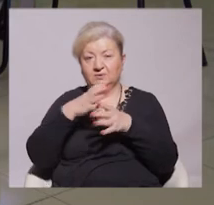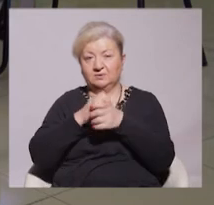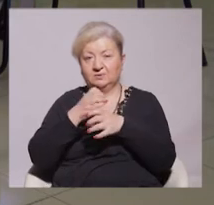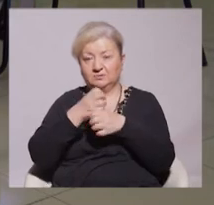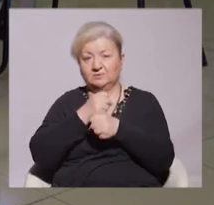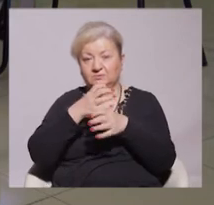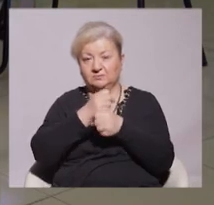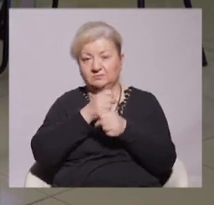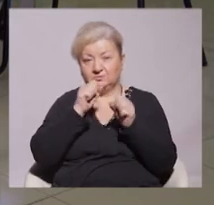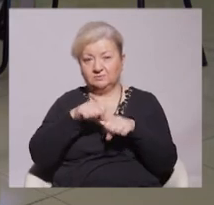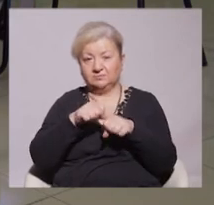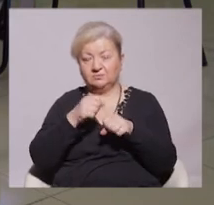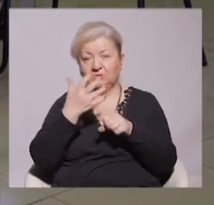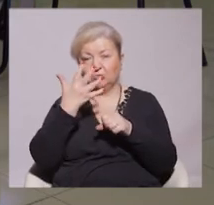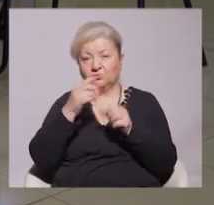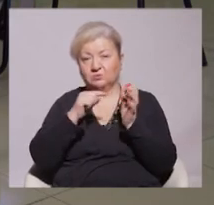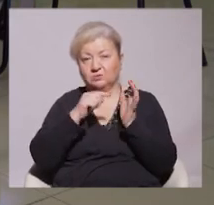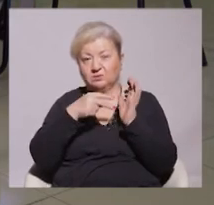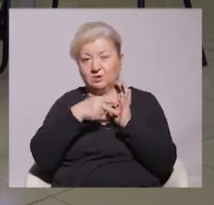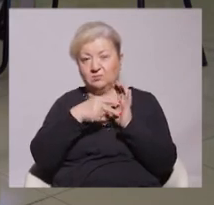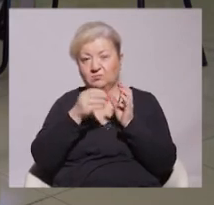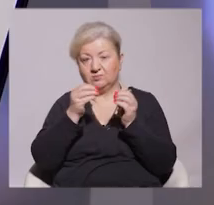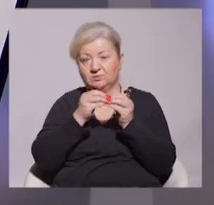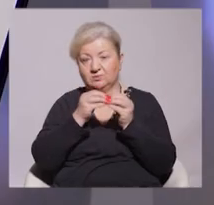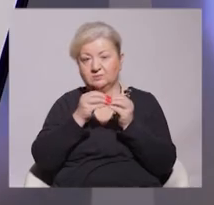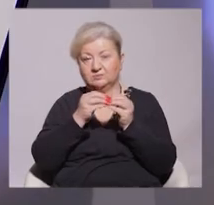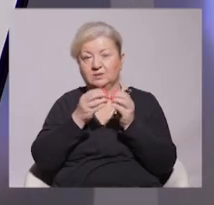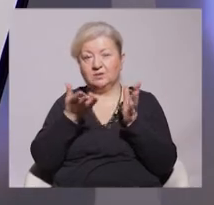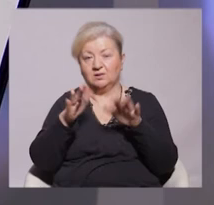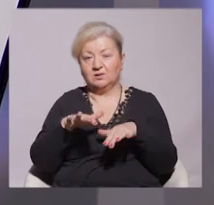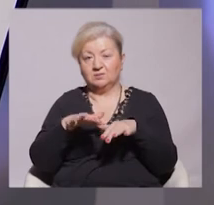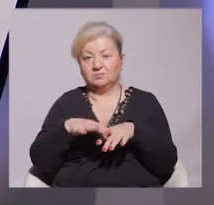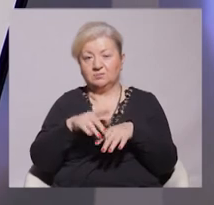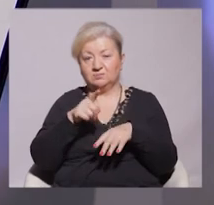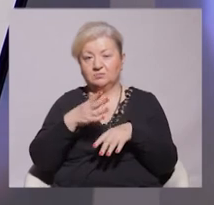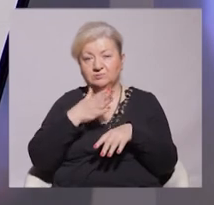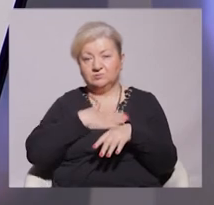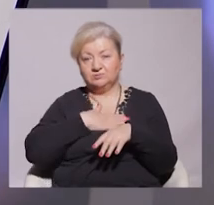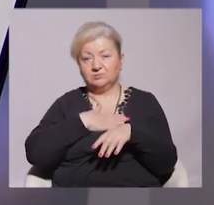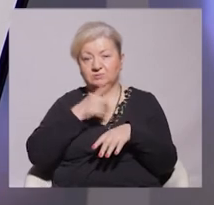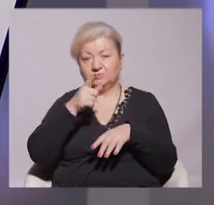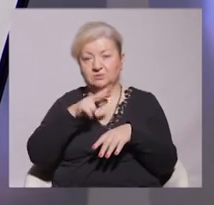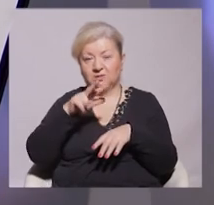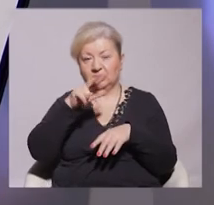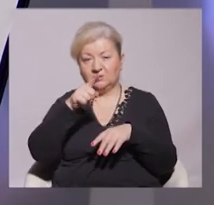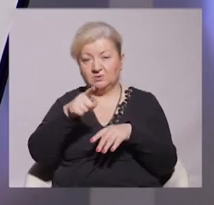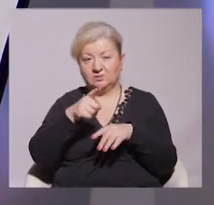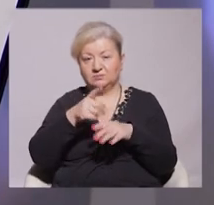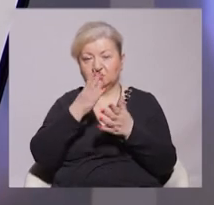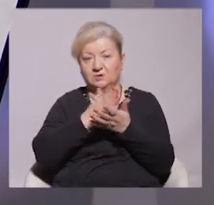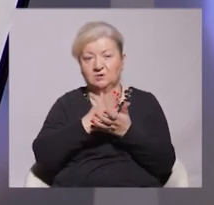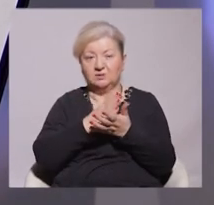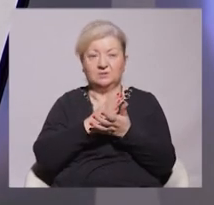შევკვეცოთ აქ და 5 გავყოთ 10-ზე. და გვრჩება რა, რომ ესე იგი ჩვენი H